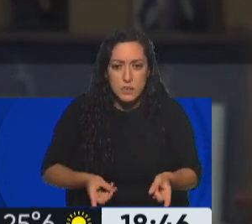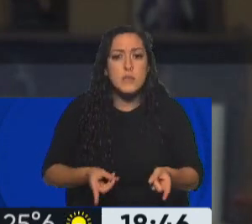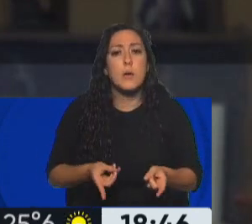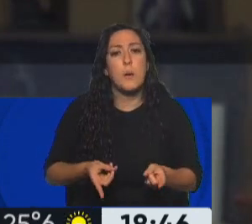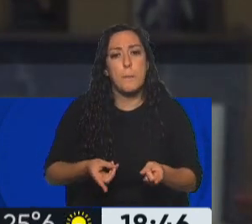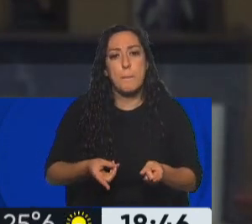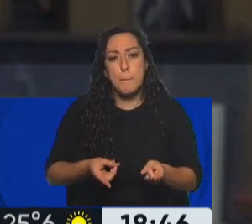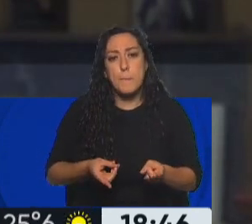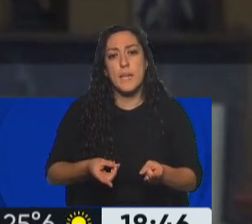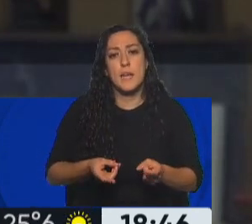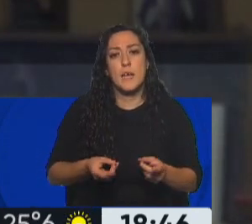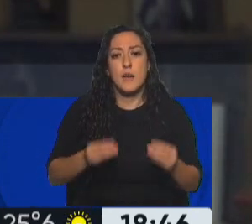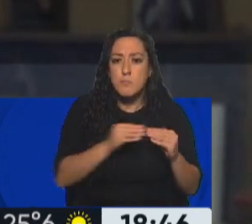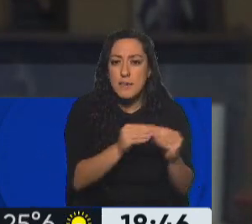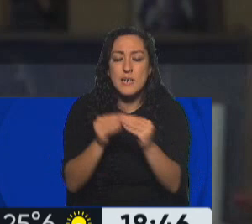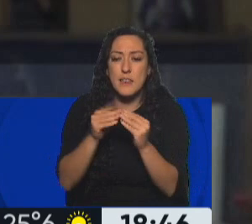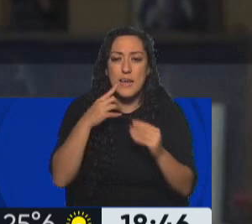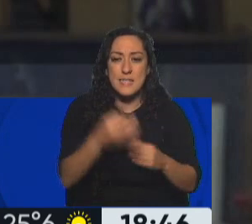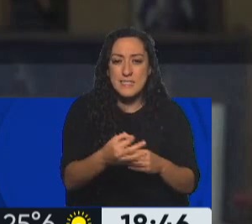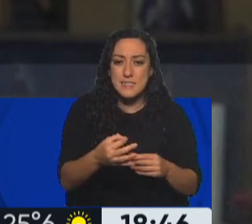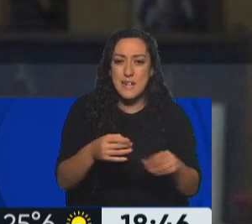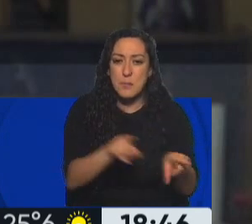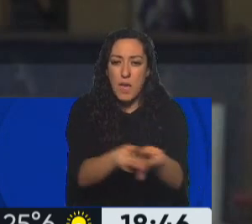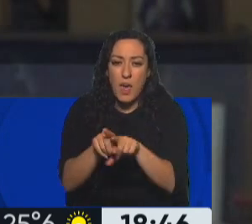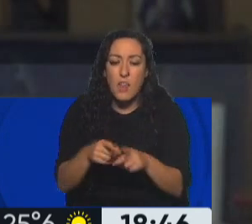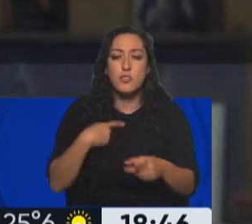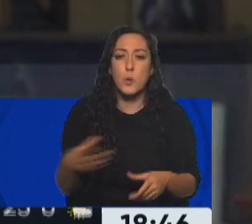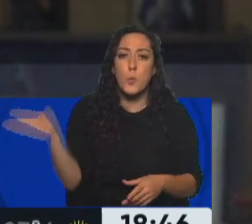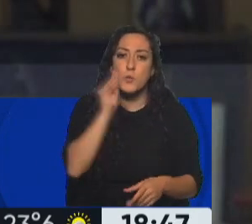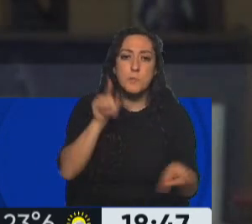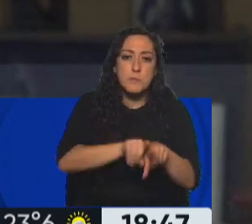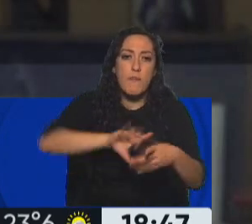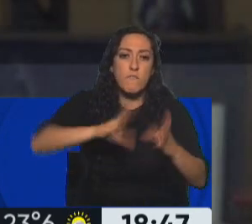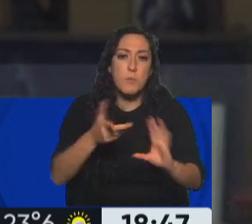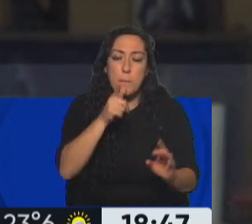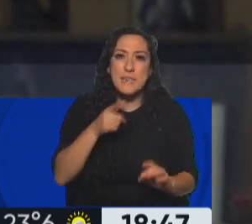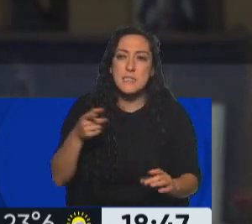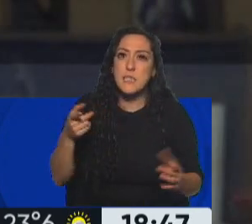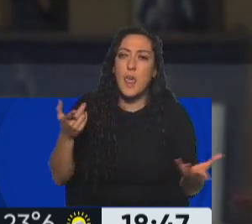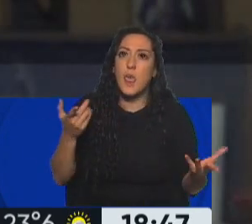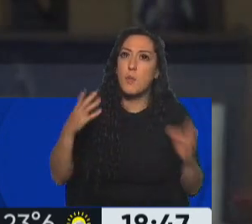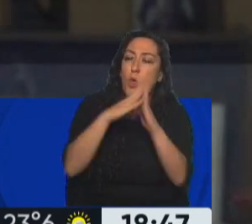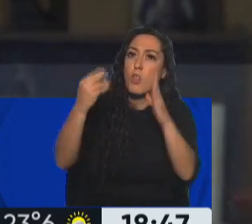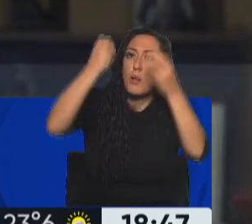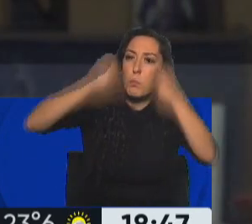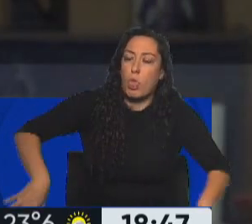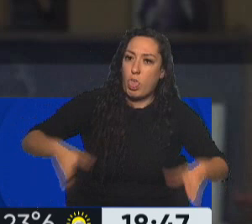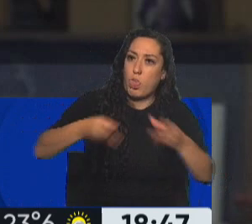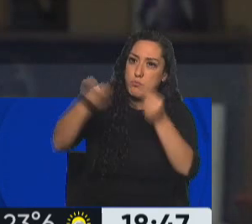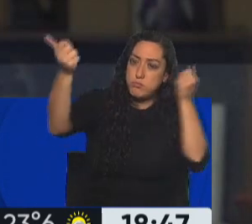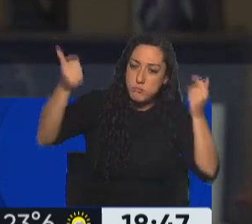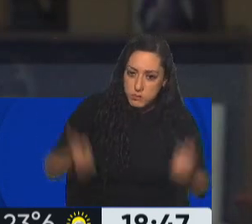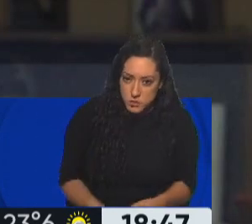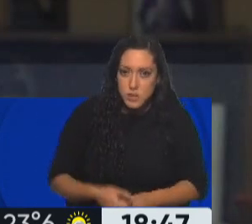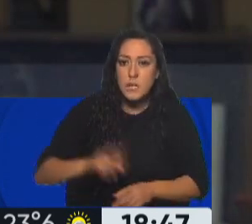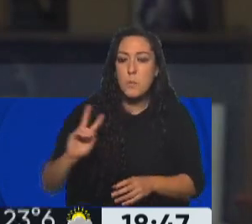come sento anche in giro le mie compaesane, come avessimo perso un punto di riferimento. Questo ci intristisce